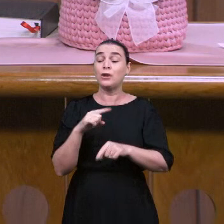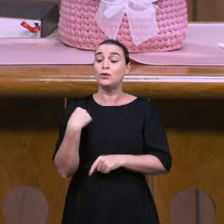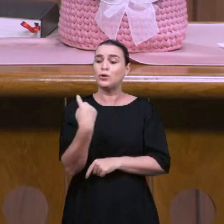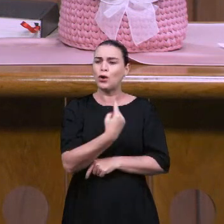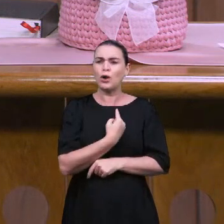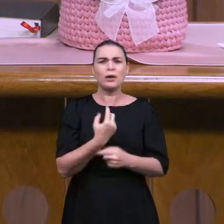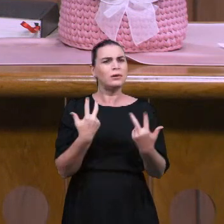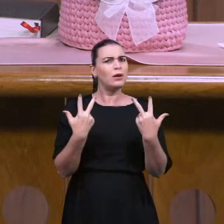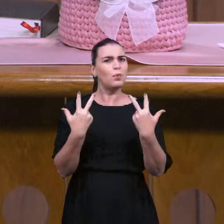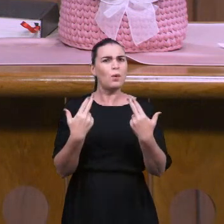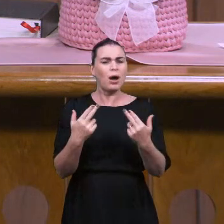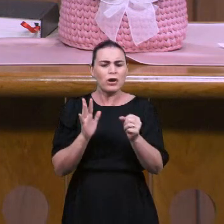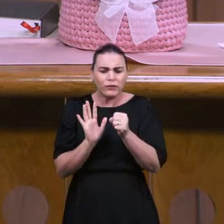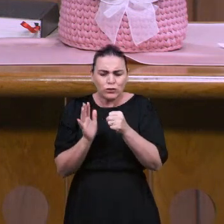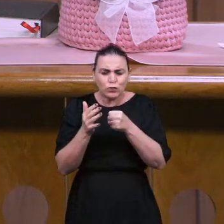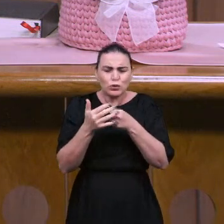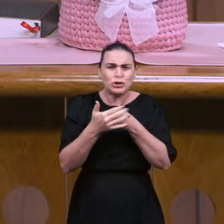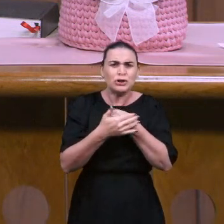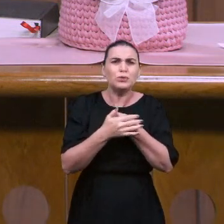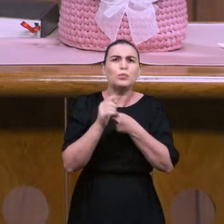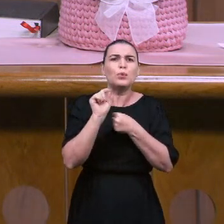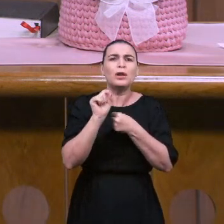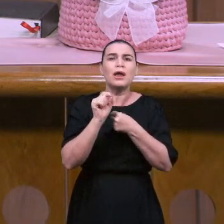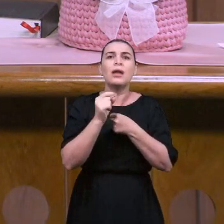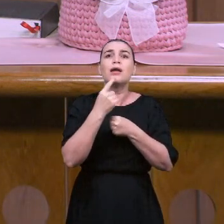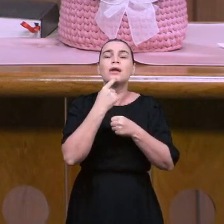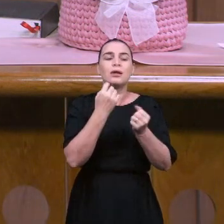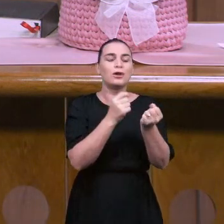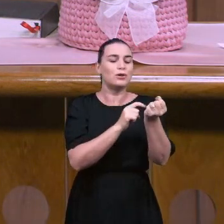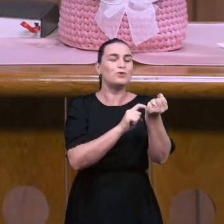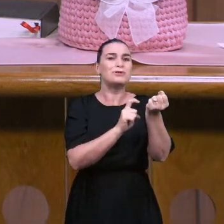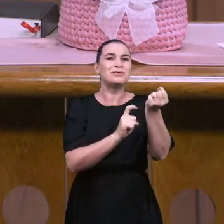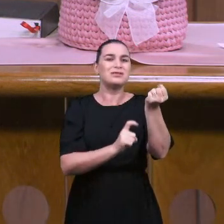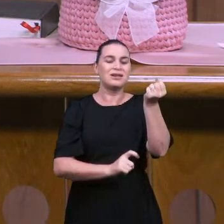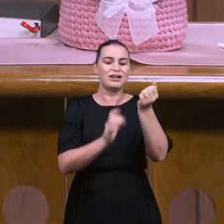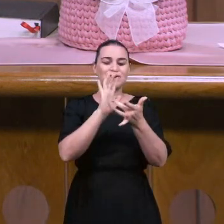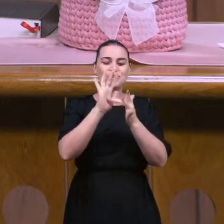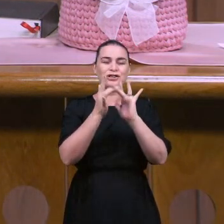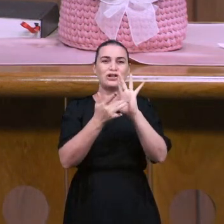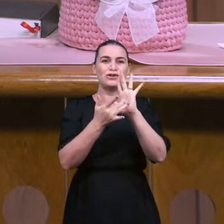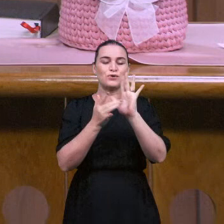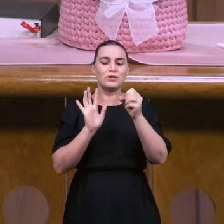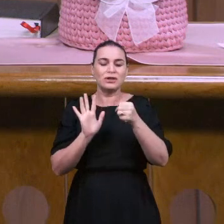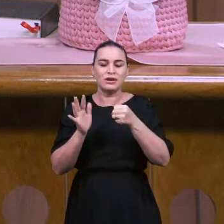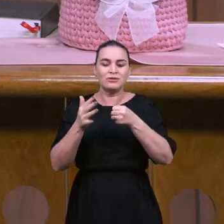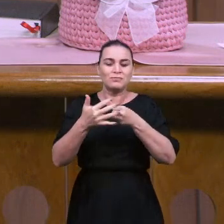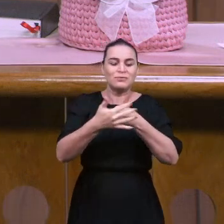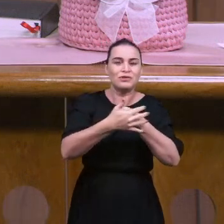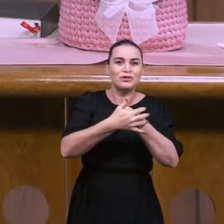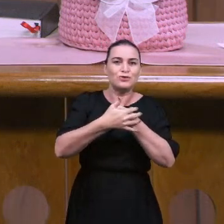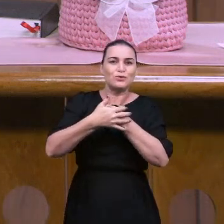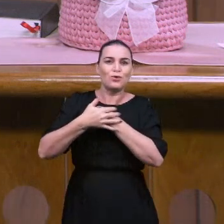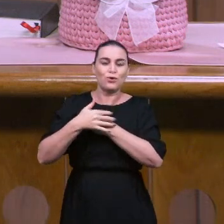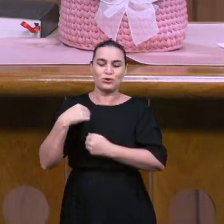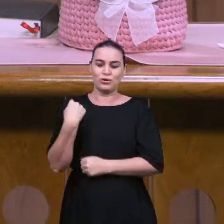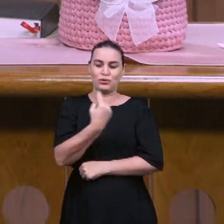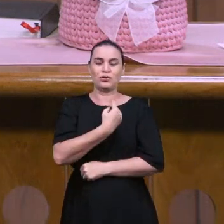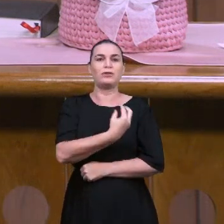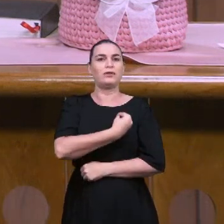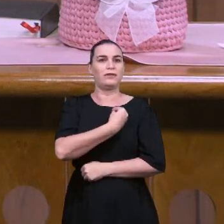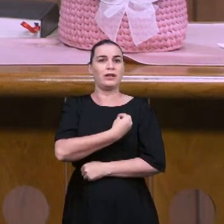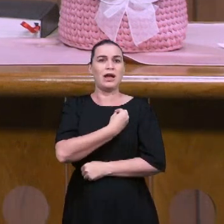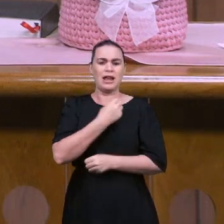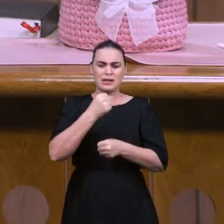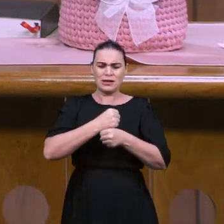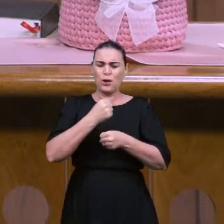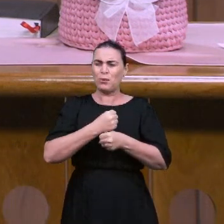cachés, cachés sous le sang, dans le projet, dans ce qu'est du Saint-Esprit. Ce n'est pas à nous, l'œuvre